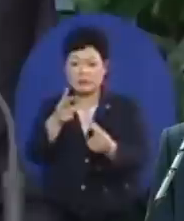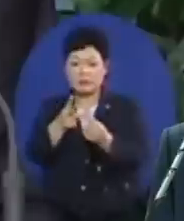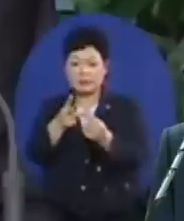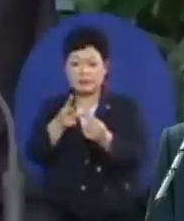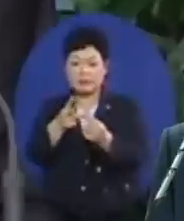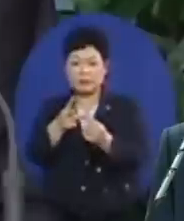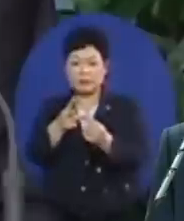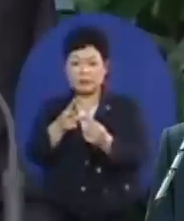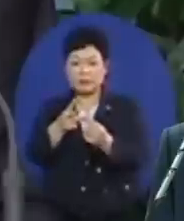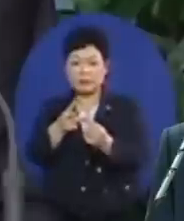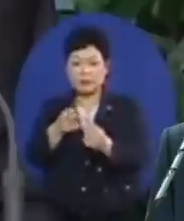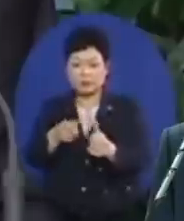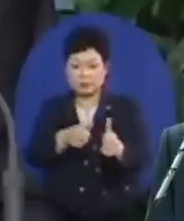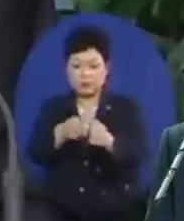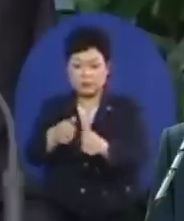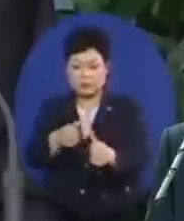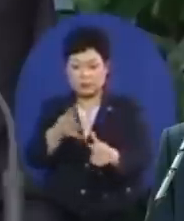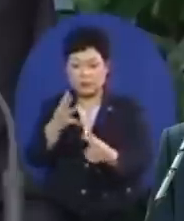시킨 대로 해요.